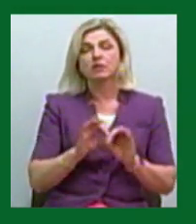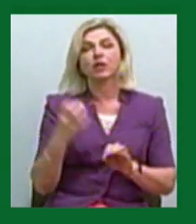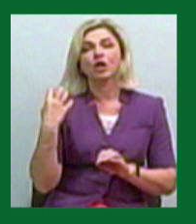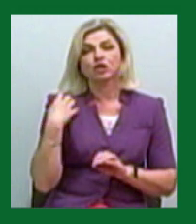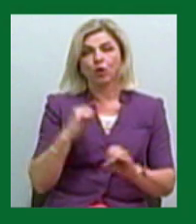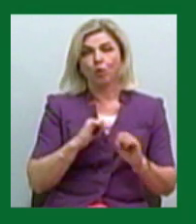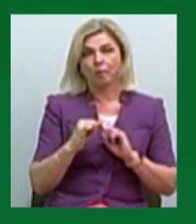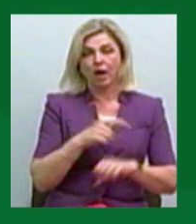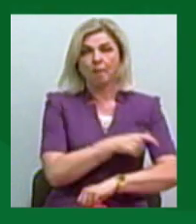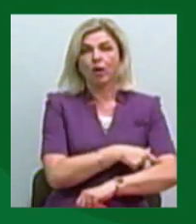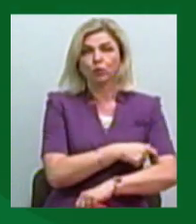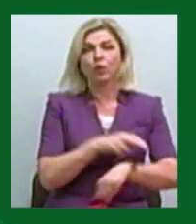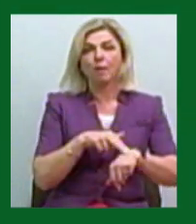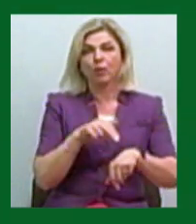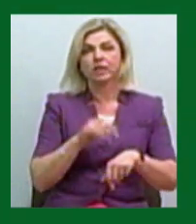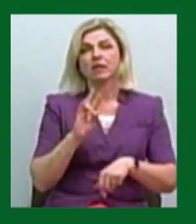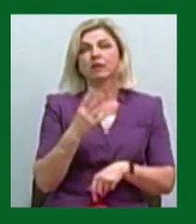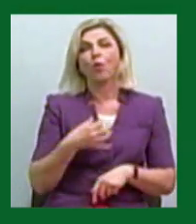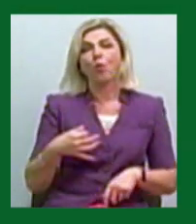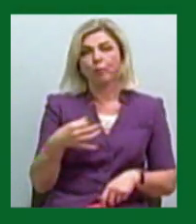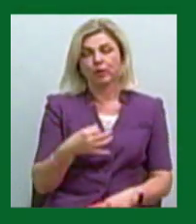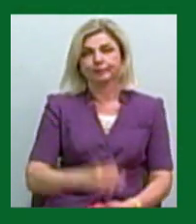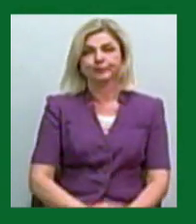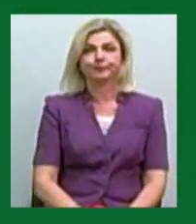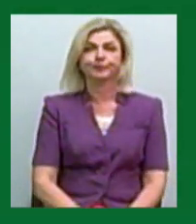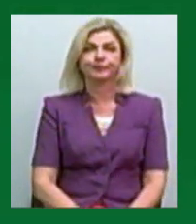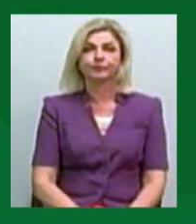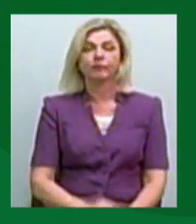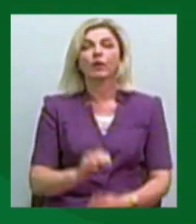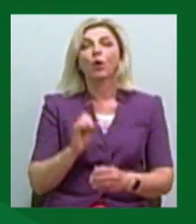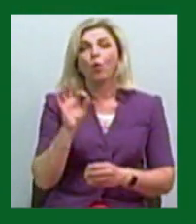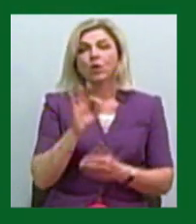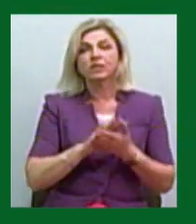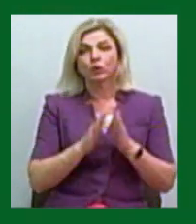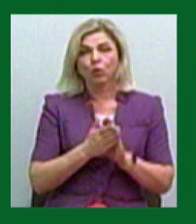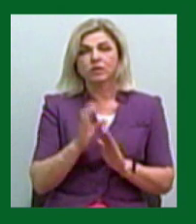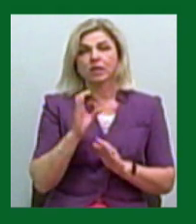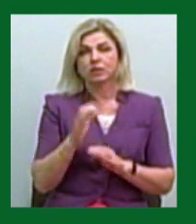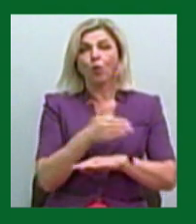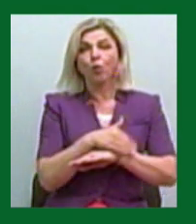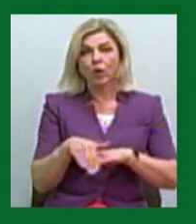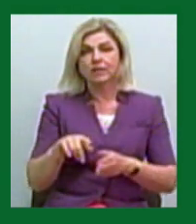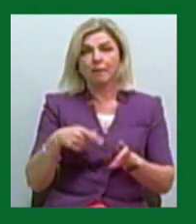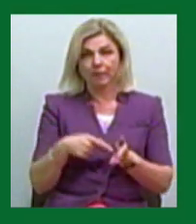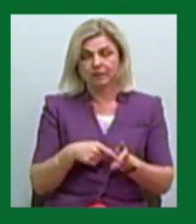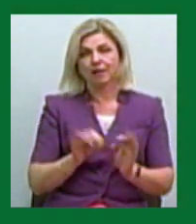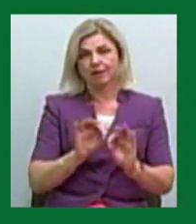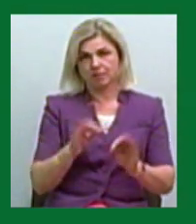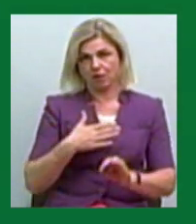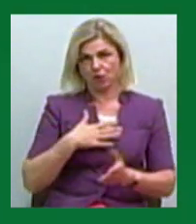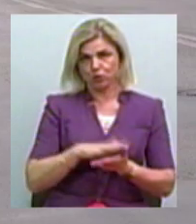управління патрульної поліції в Миколаївській області Віталій Даніла. Про ситуацію з вулиць міста кореспонденти